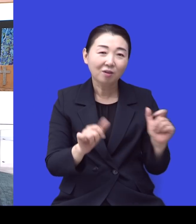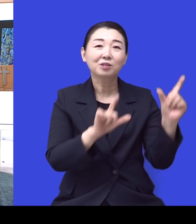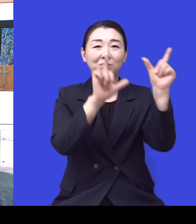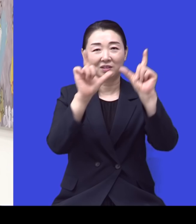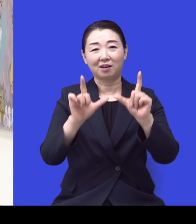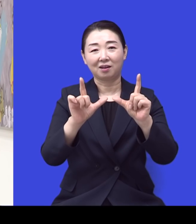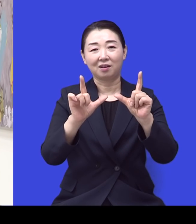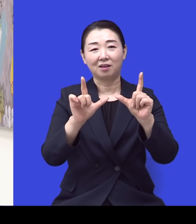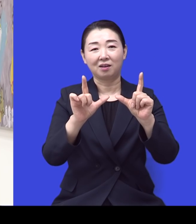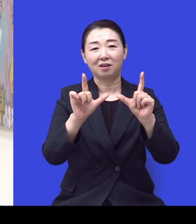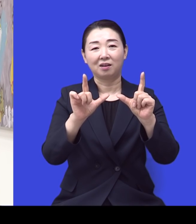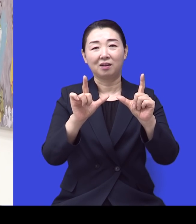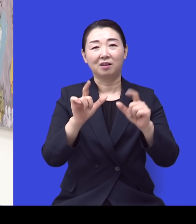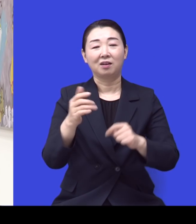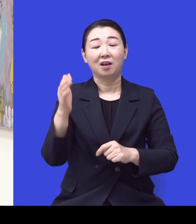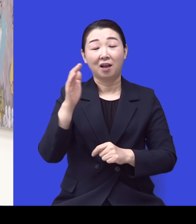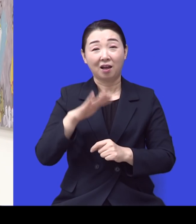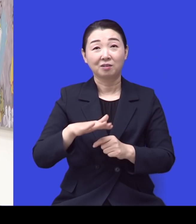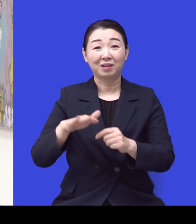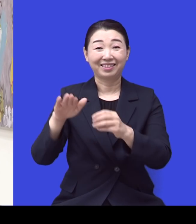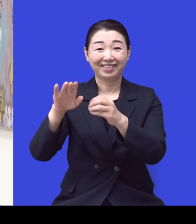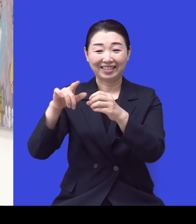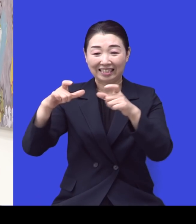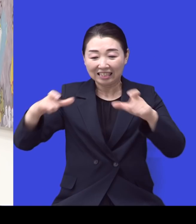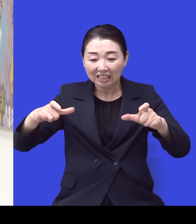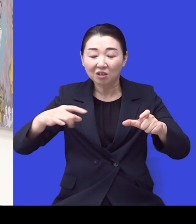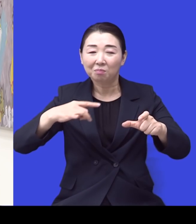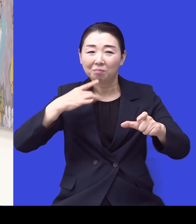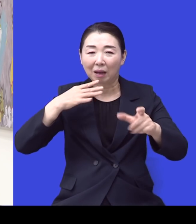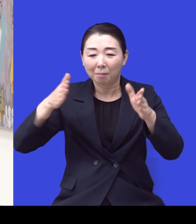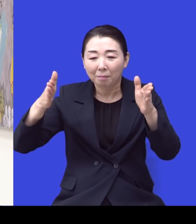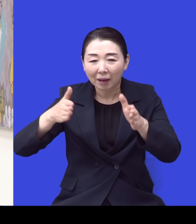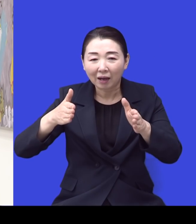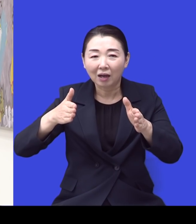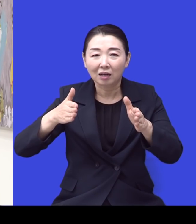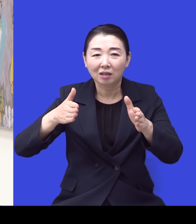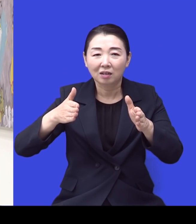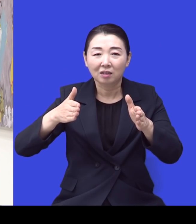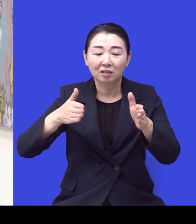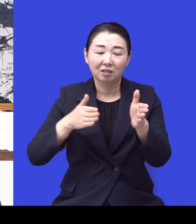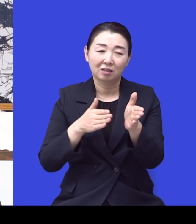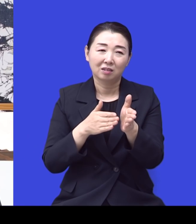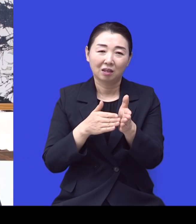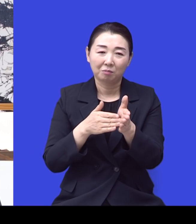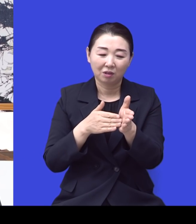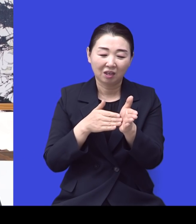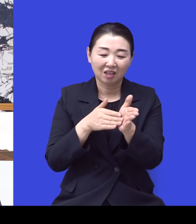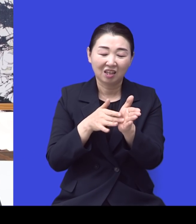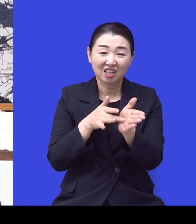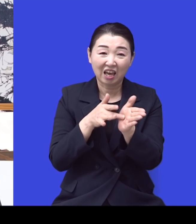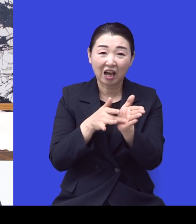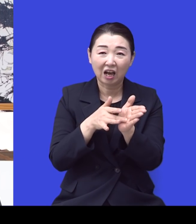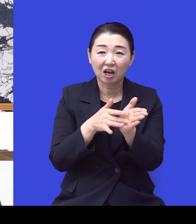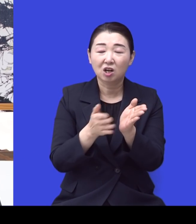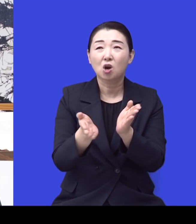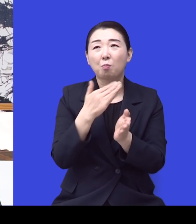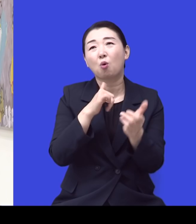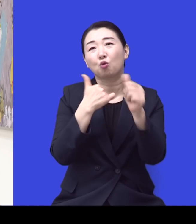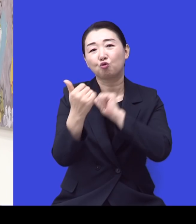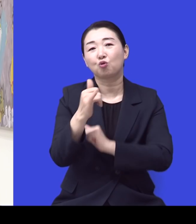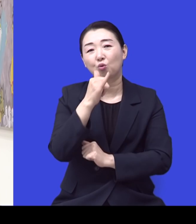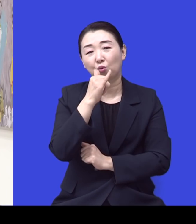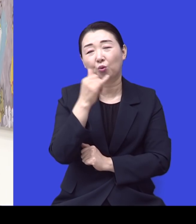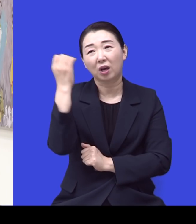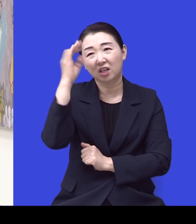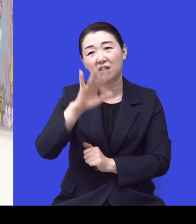살아가시는데 완전히 뭐 그 안에서 사니까 네. 예, 농약 먹고 죽기도 하고 예, 그냥 돌아가시는